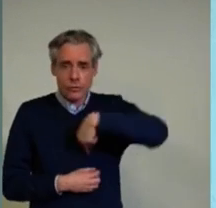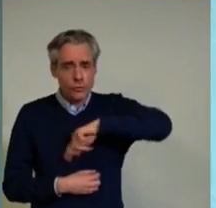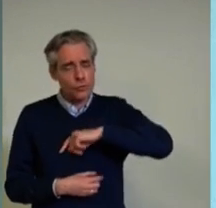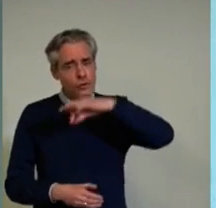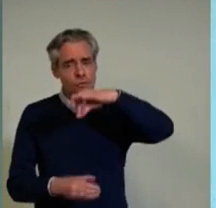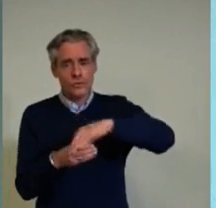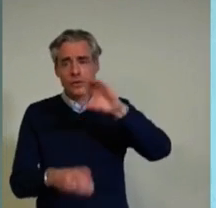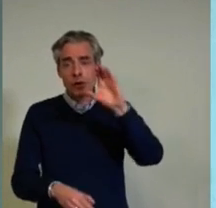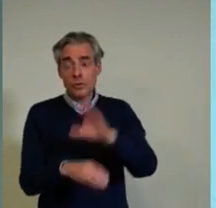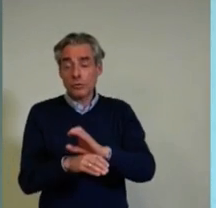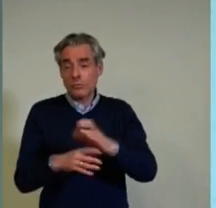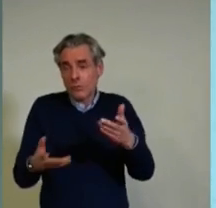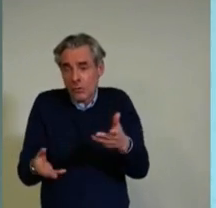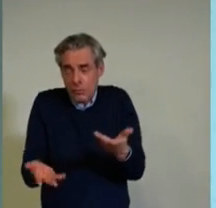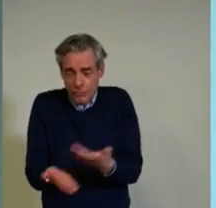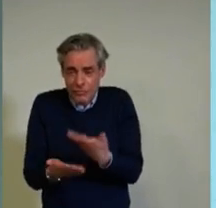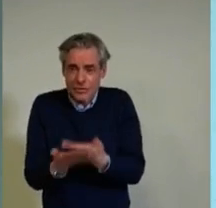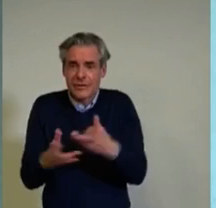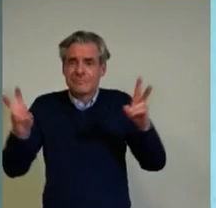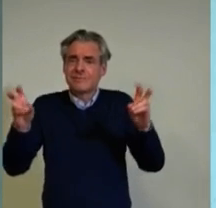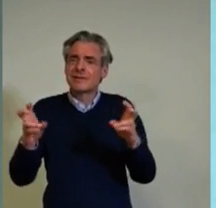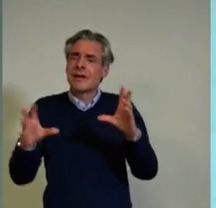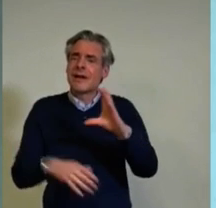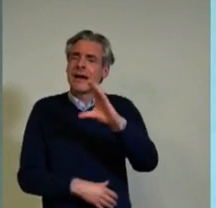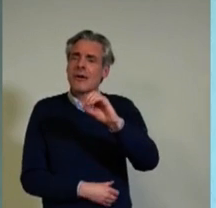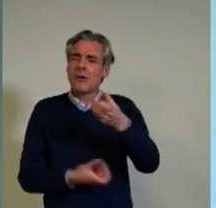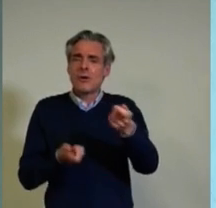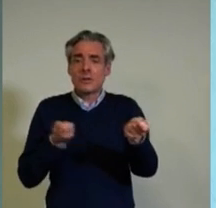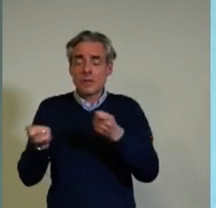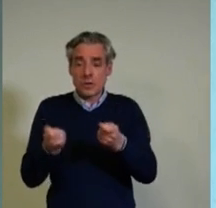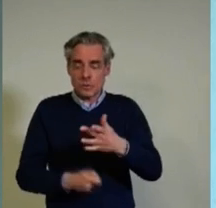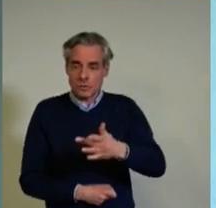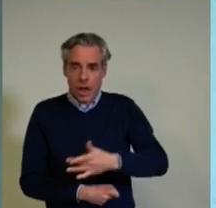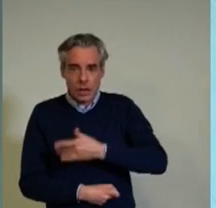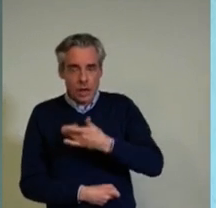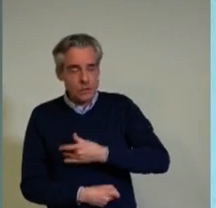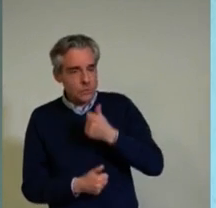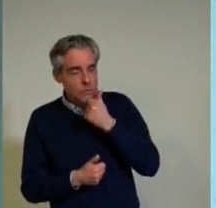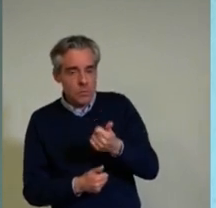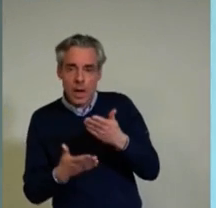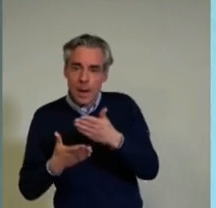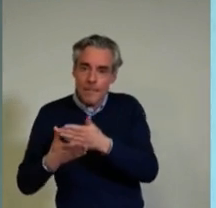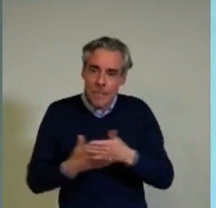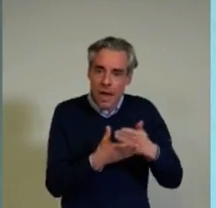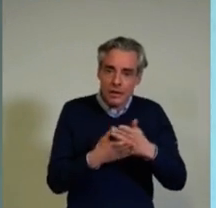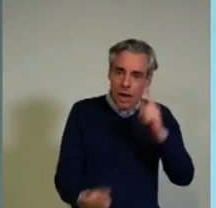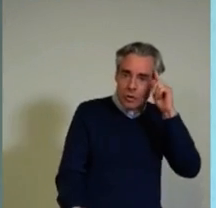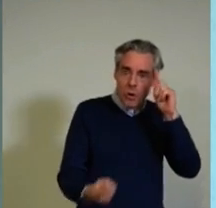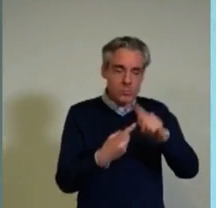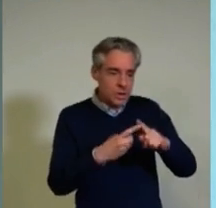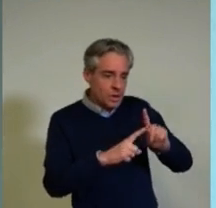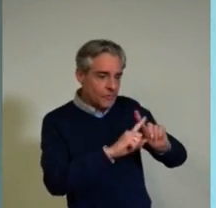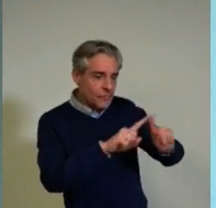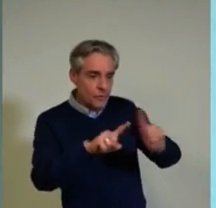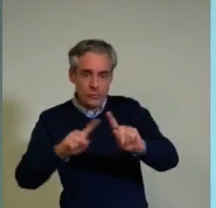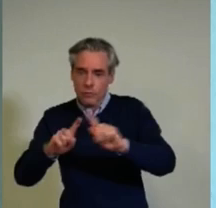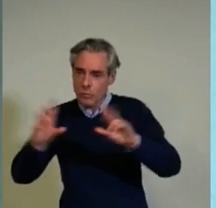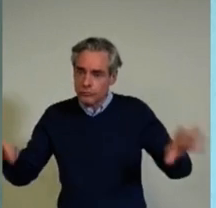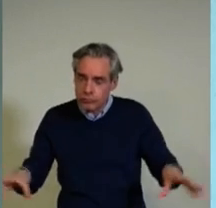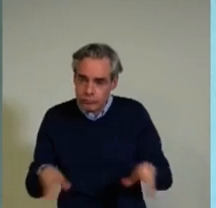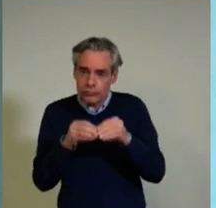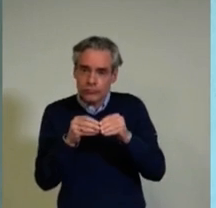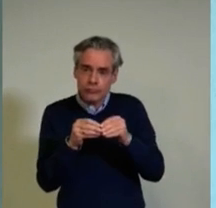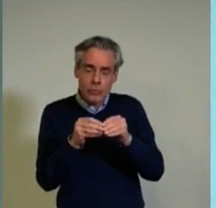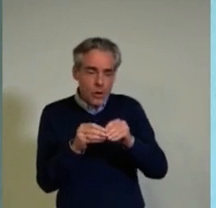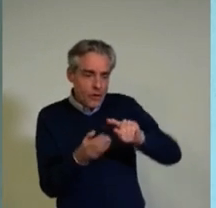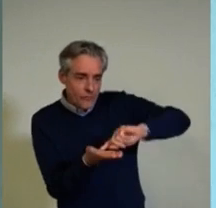de ce qu'on appelait la cogestion, où il y avait véritablement un partage des objectifs, des besoins, des